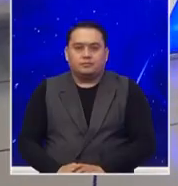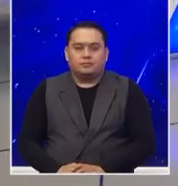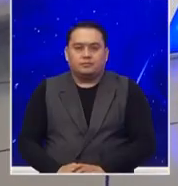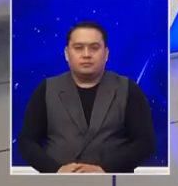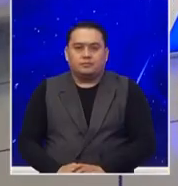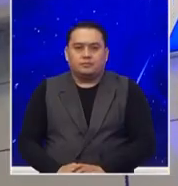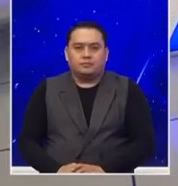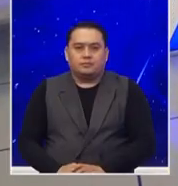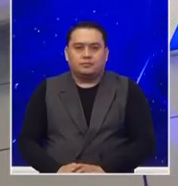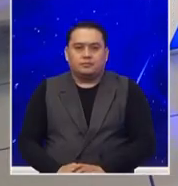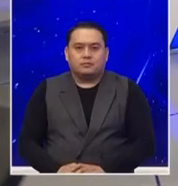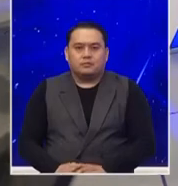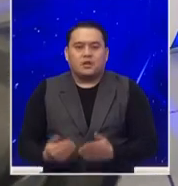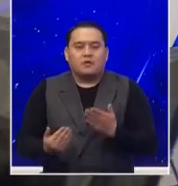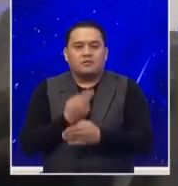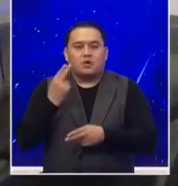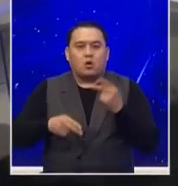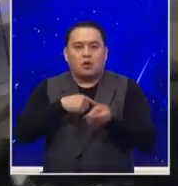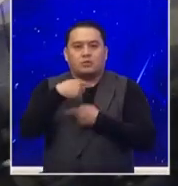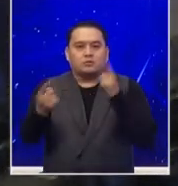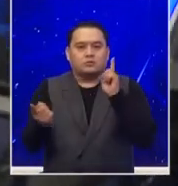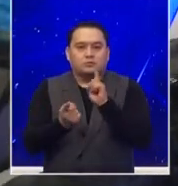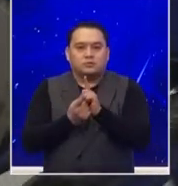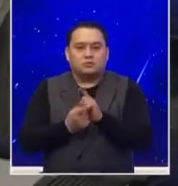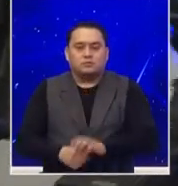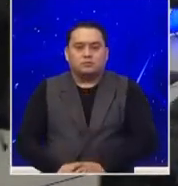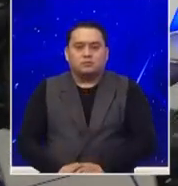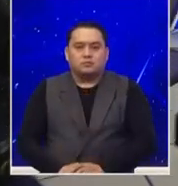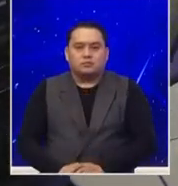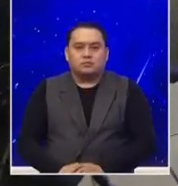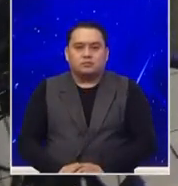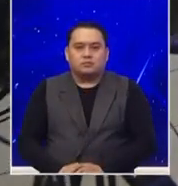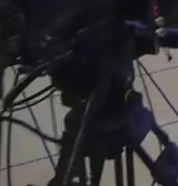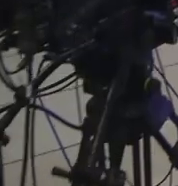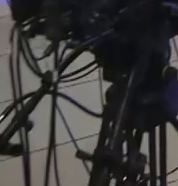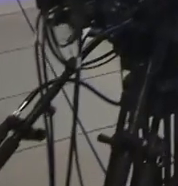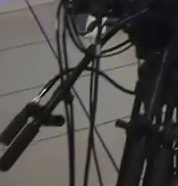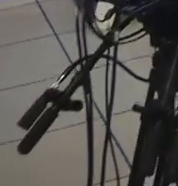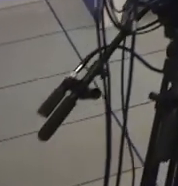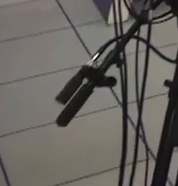Это были все новости к этому часу. Благодарю за внимание. До свидания.